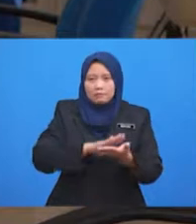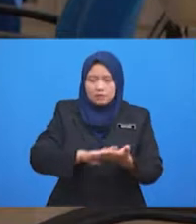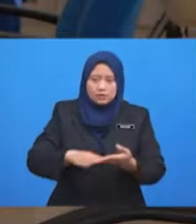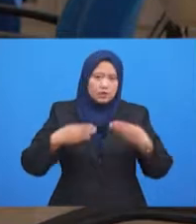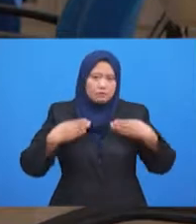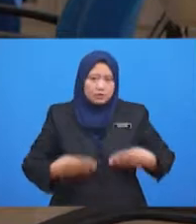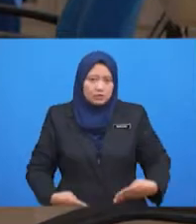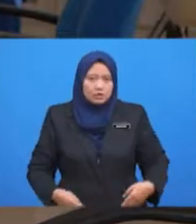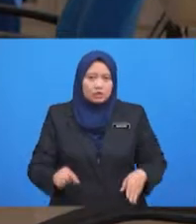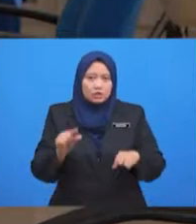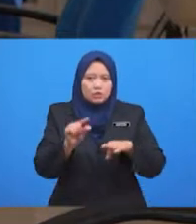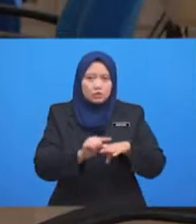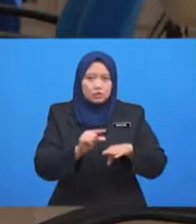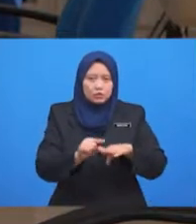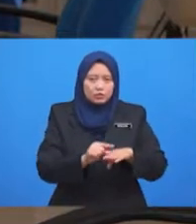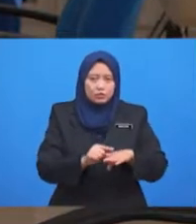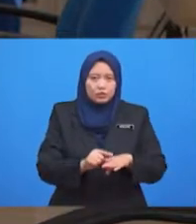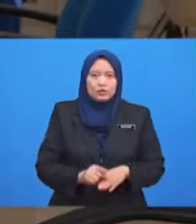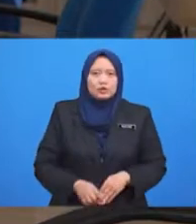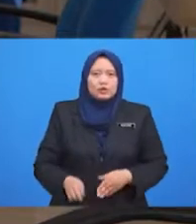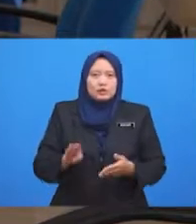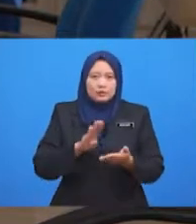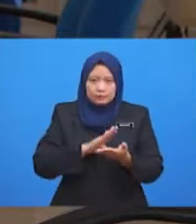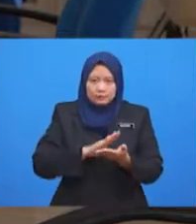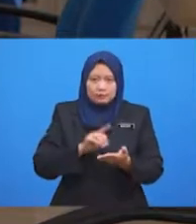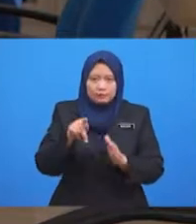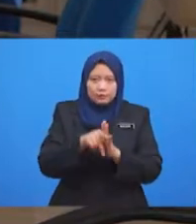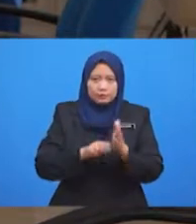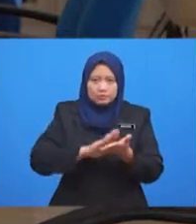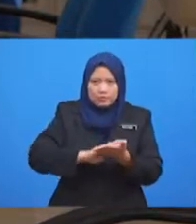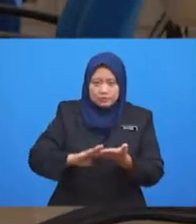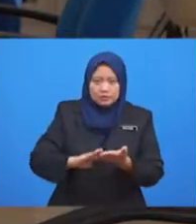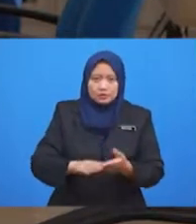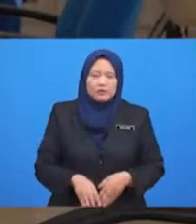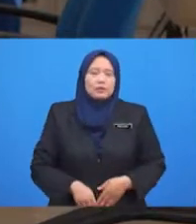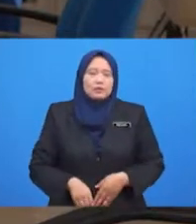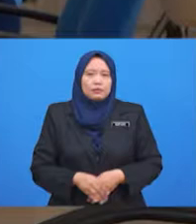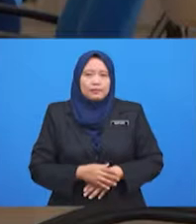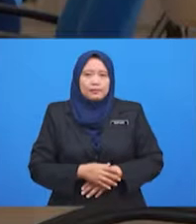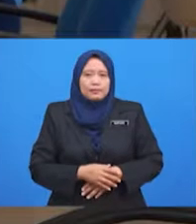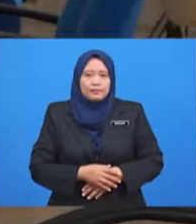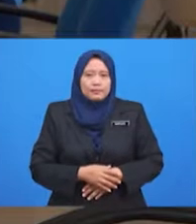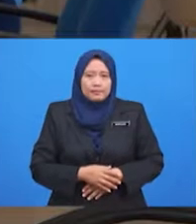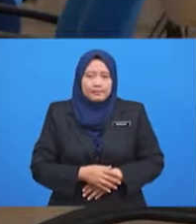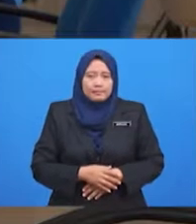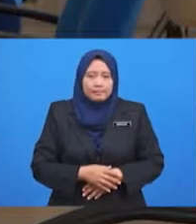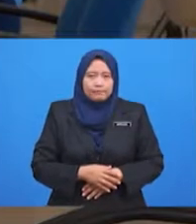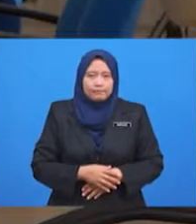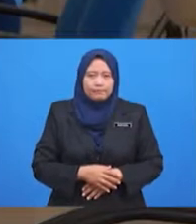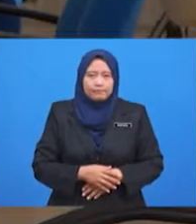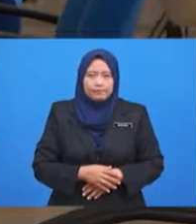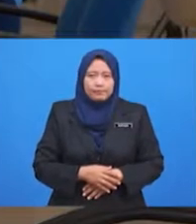badan pelanggan menggunakan pembersih supaya bebas daripada kotoran dan bahan boleh meresap ke dalam